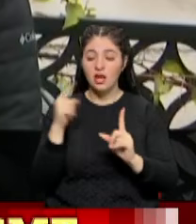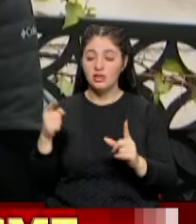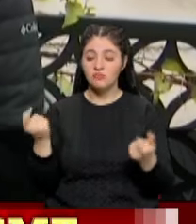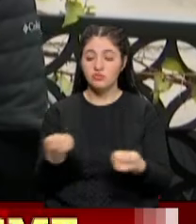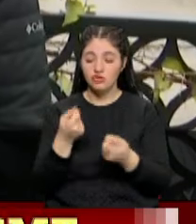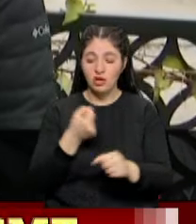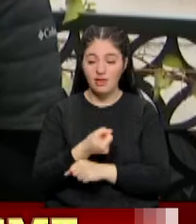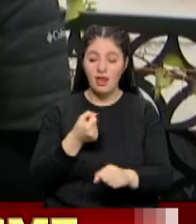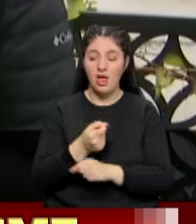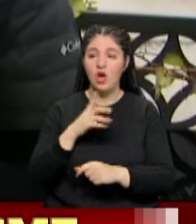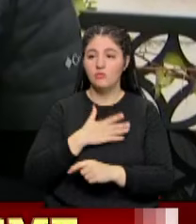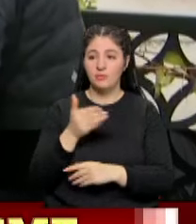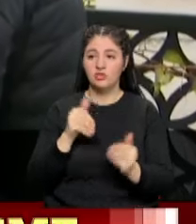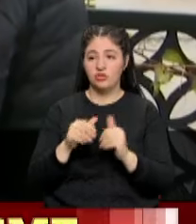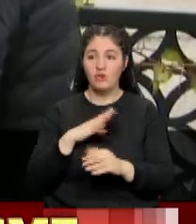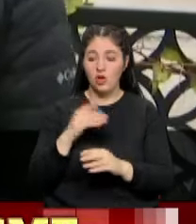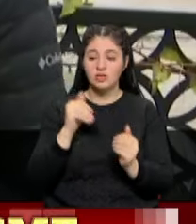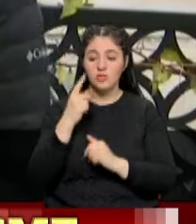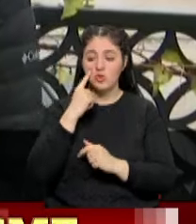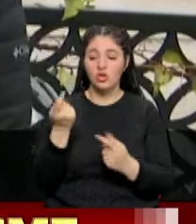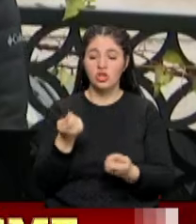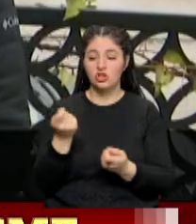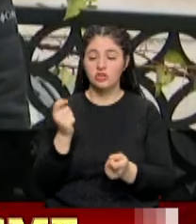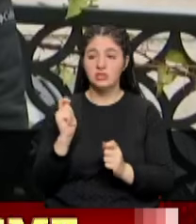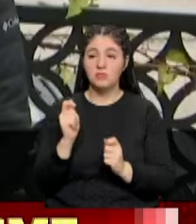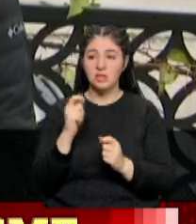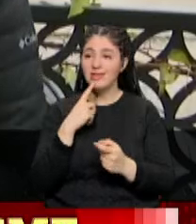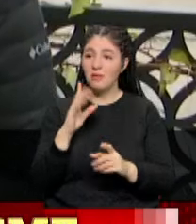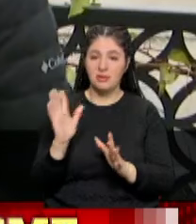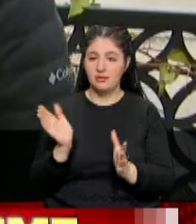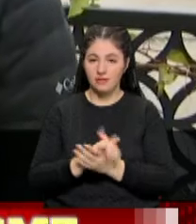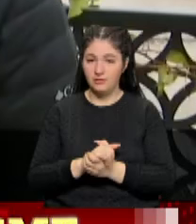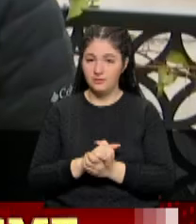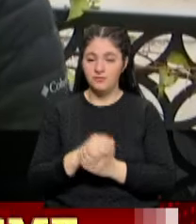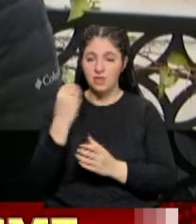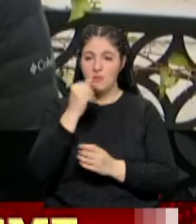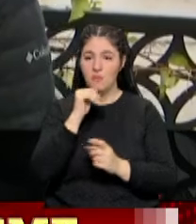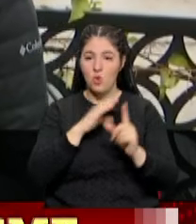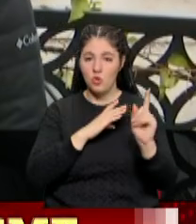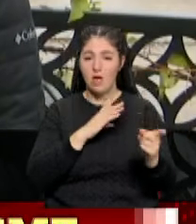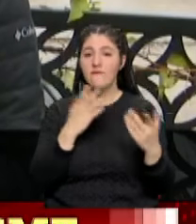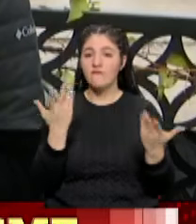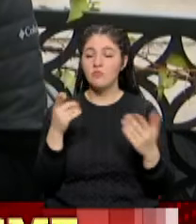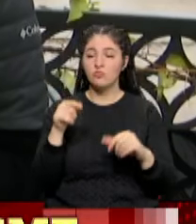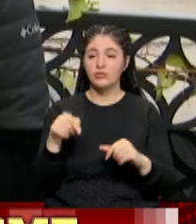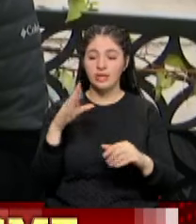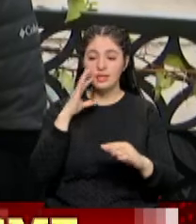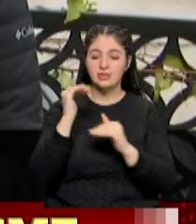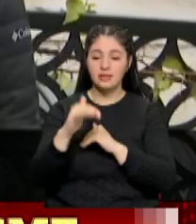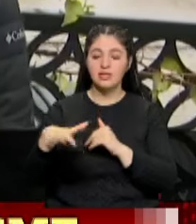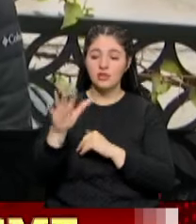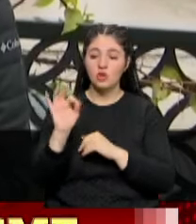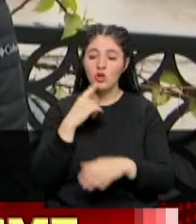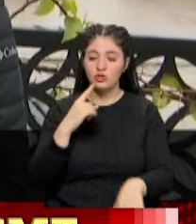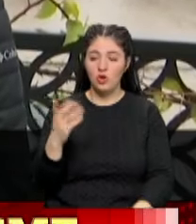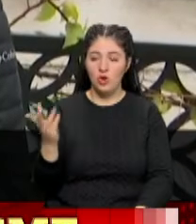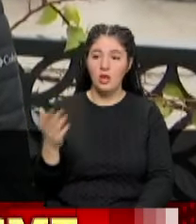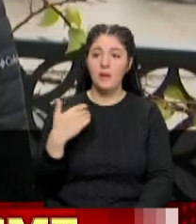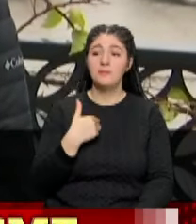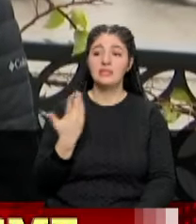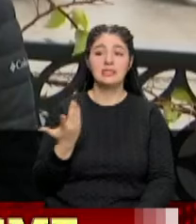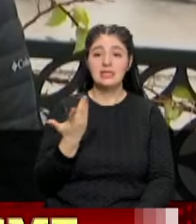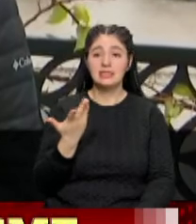bir önümüzde bir seçim var, o seçime göre hareket edeceğiz demedi Ekrem İmamoğlu ve buradaki insanlar da zaten şunu söylüyor: